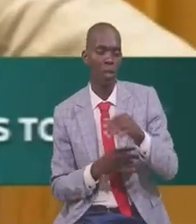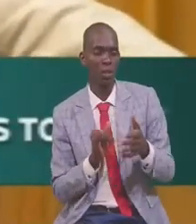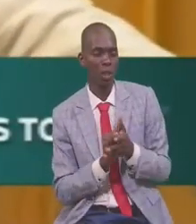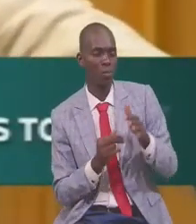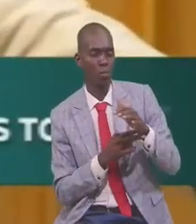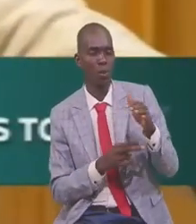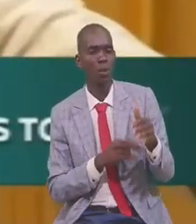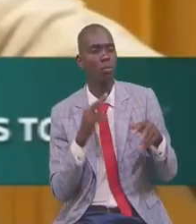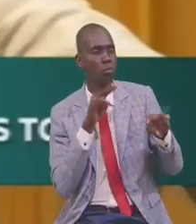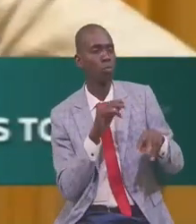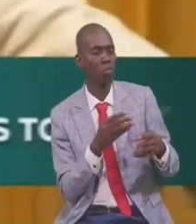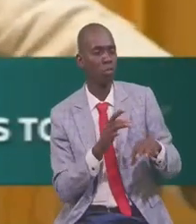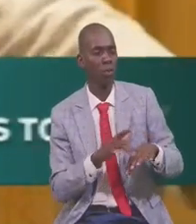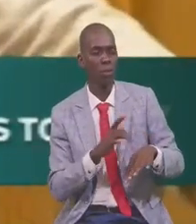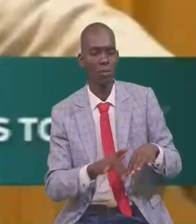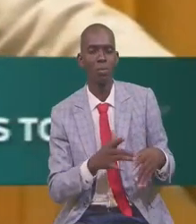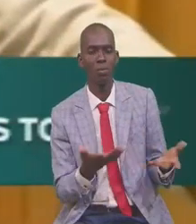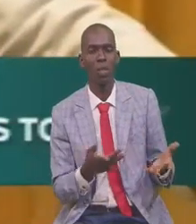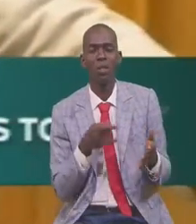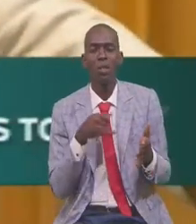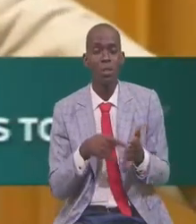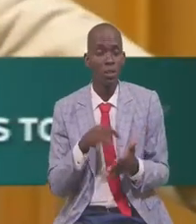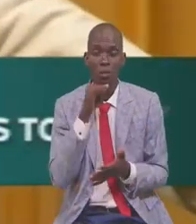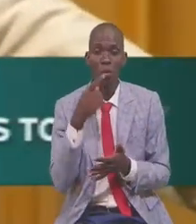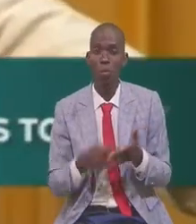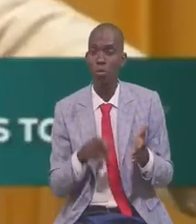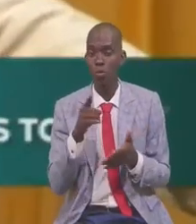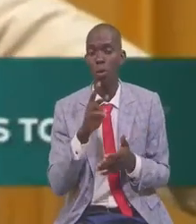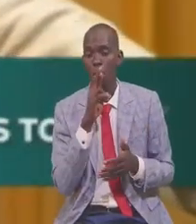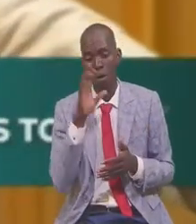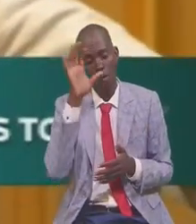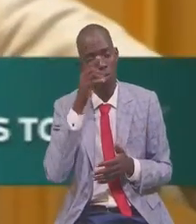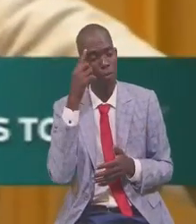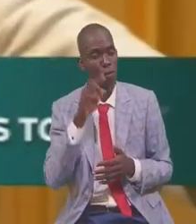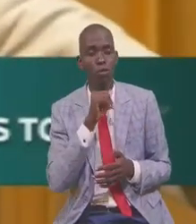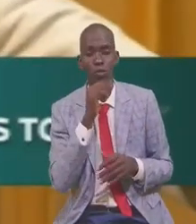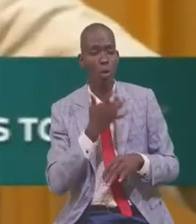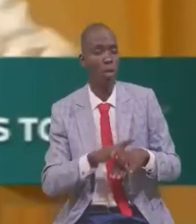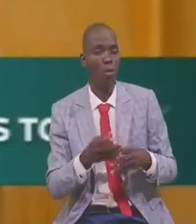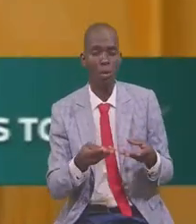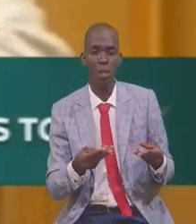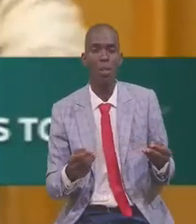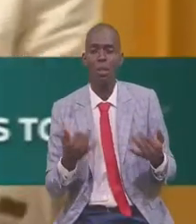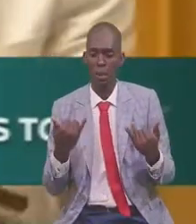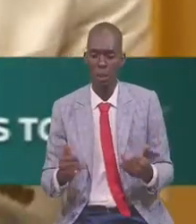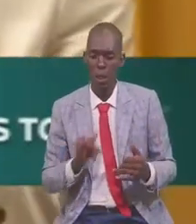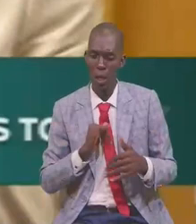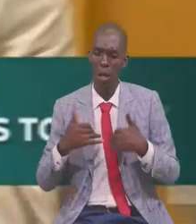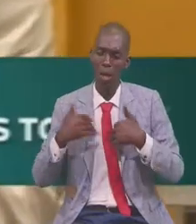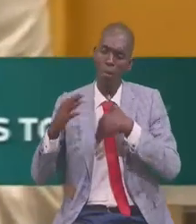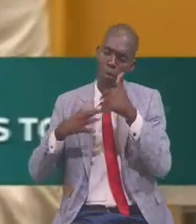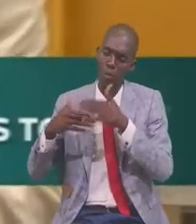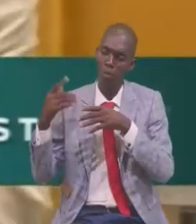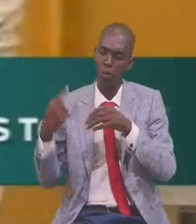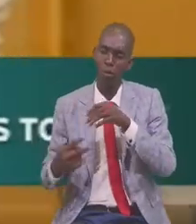une terre stérile. Ce n'est pas ce que vous voulez, ce n'est pas ce que vous espérez. Maintenant, j'ai construit le pont. Maintenant, avant de